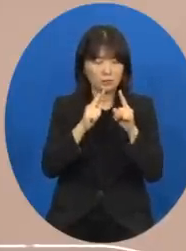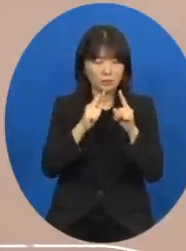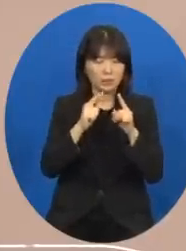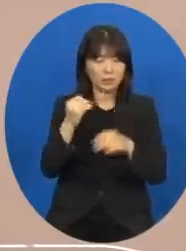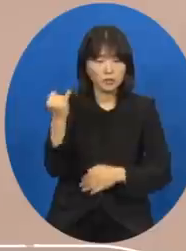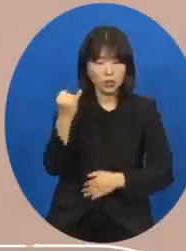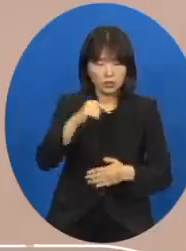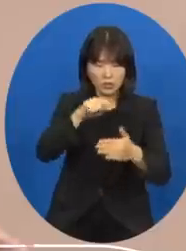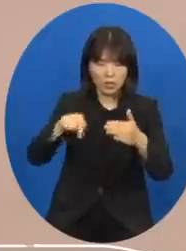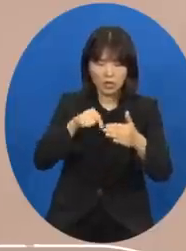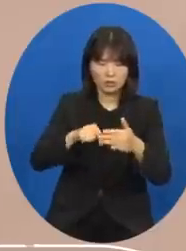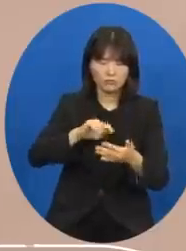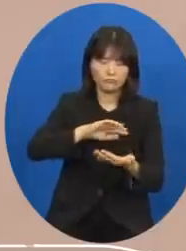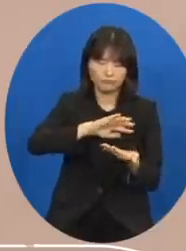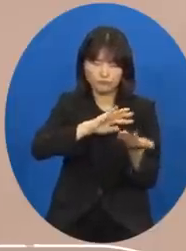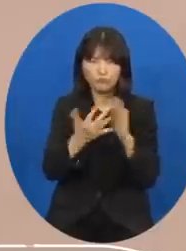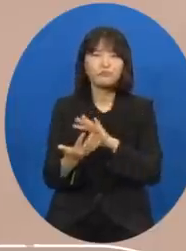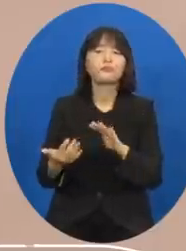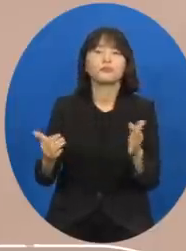속을 뒤집었잖아요.